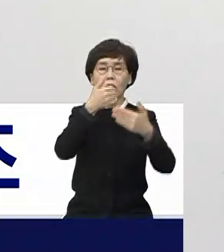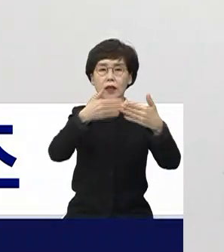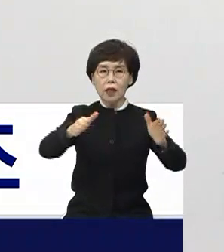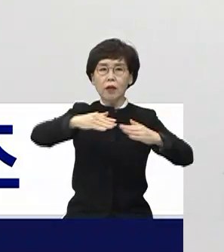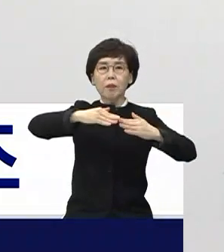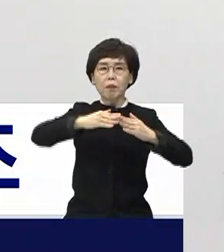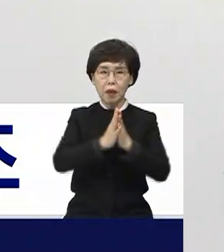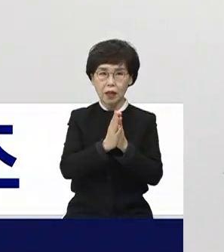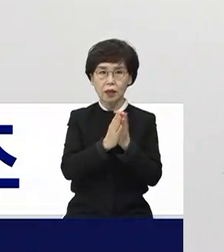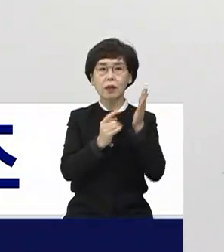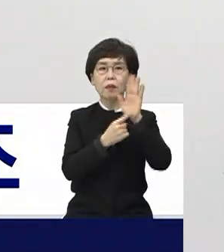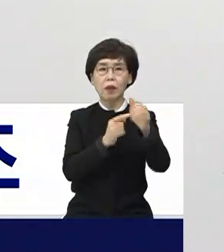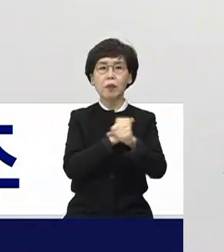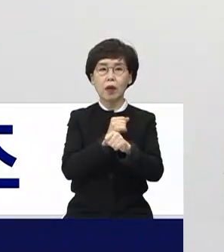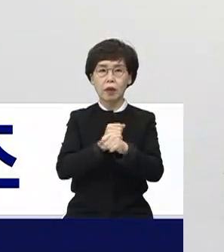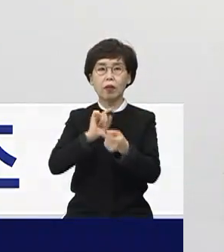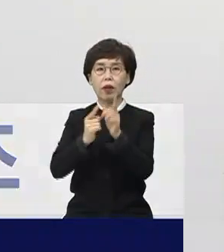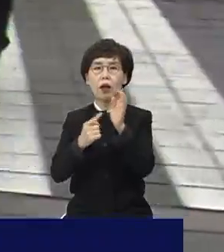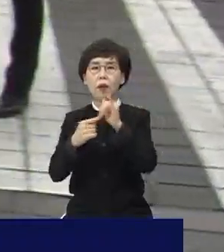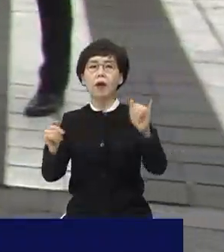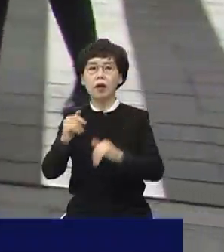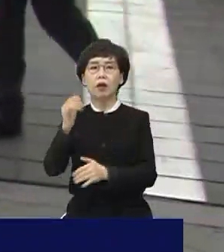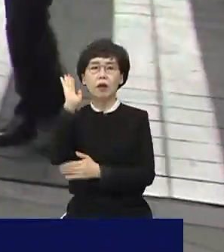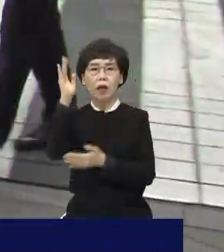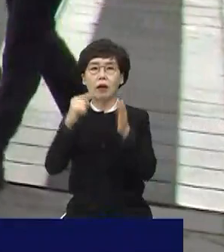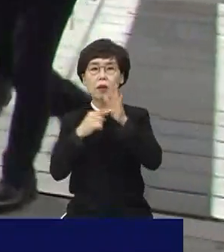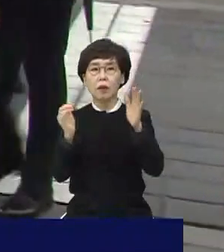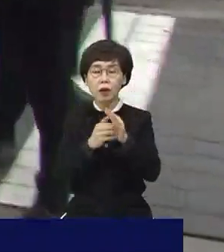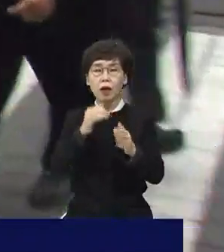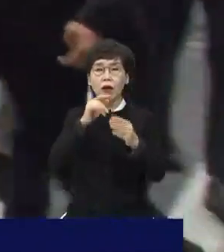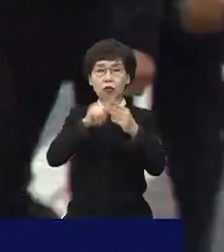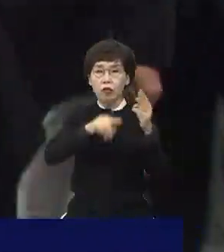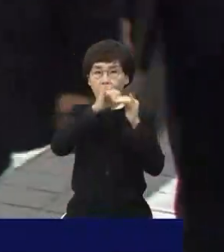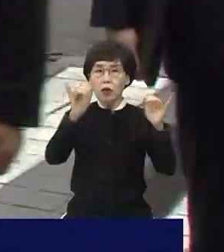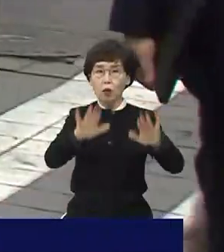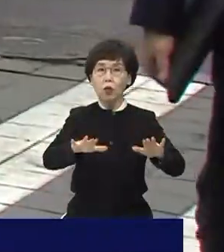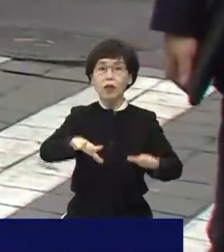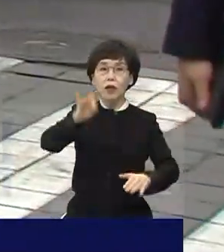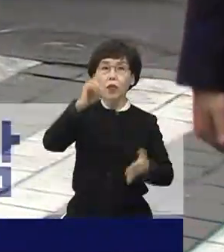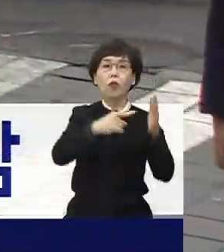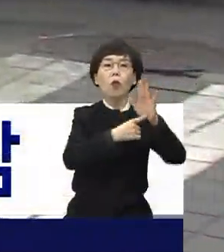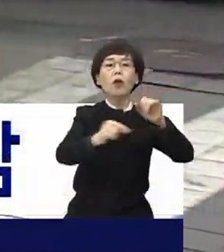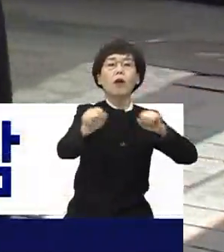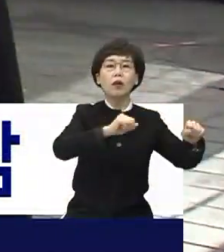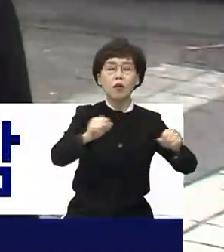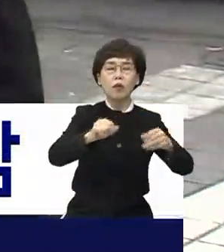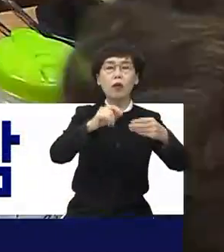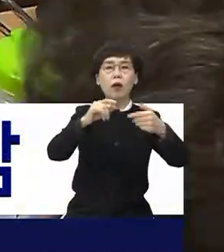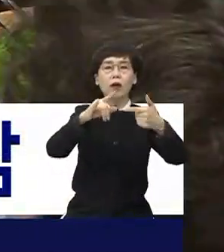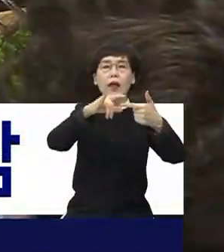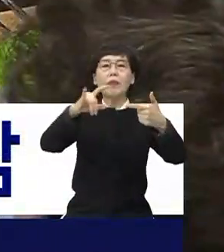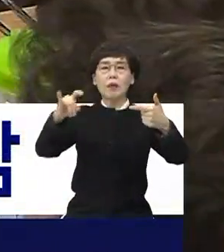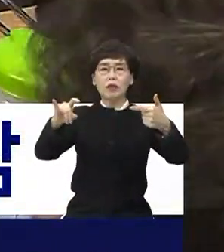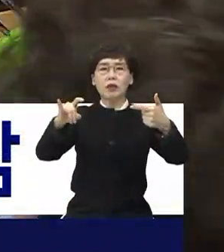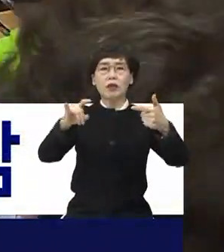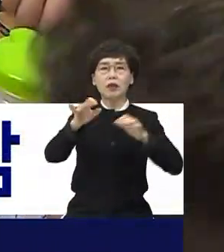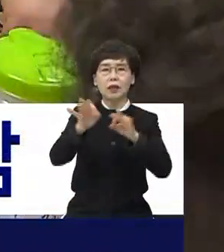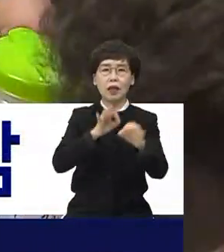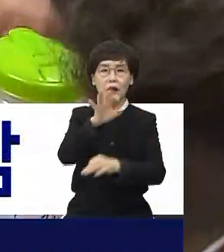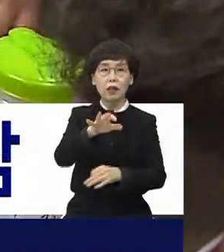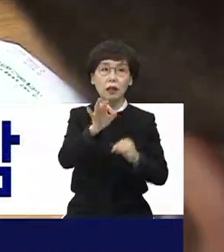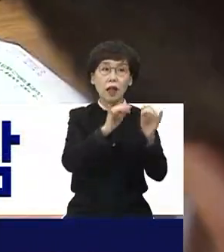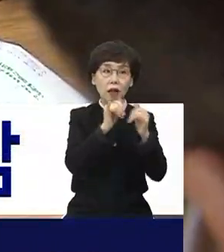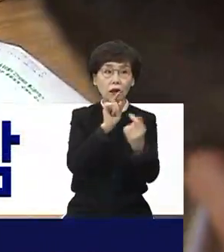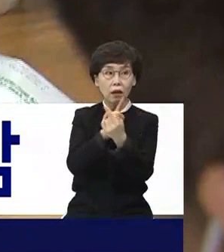강조했다고 김은혜 당선인 대변인은 전했습니다. 윤 당선인은 오늘 첫 공개 일정으로 서울 남대문시장에서 상인들과